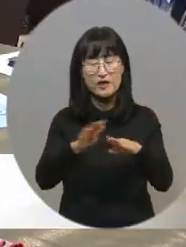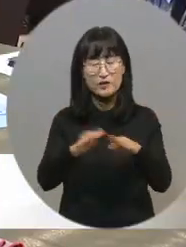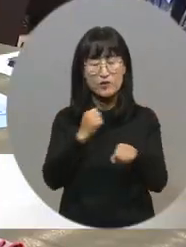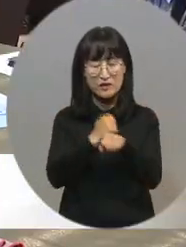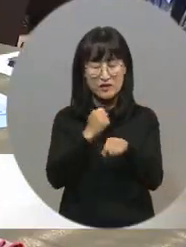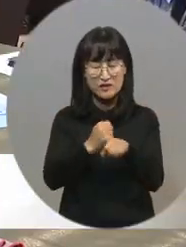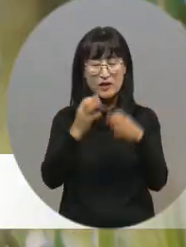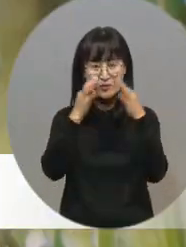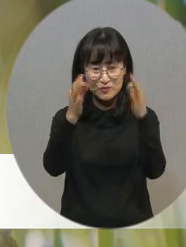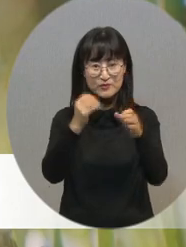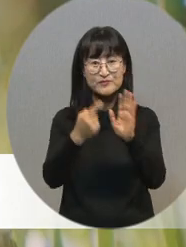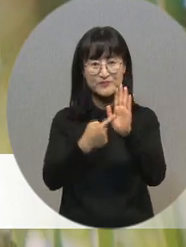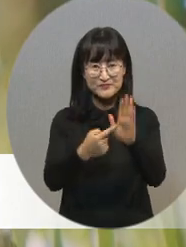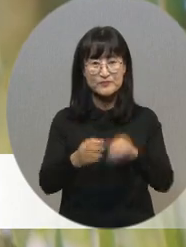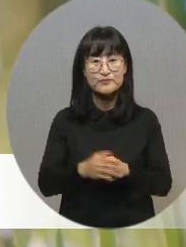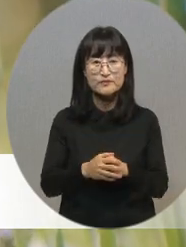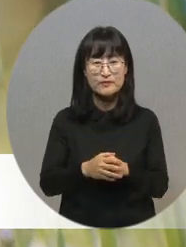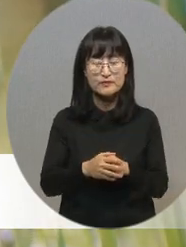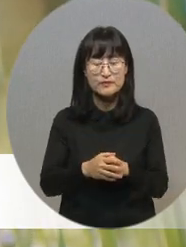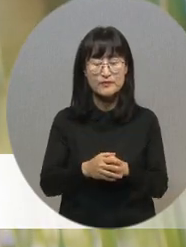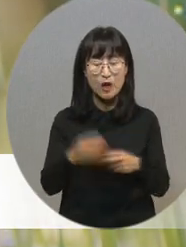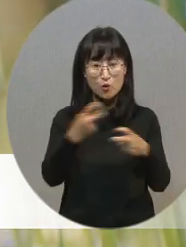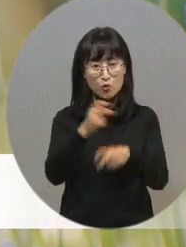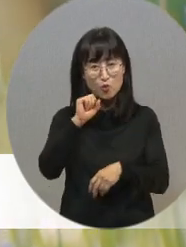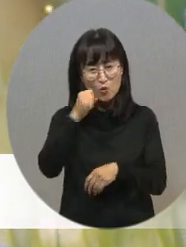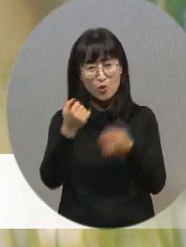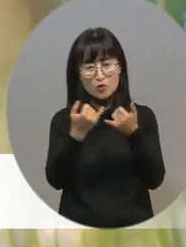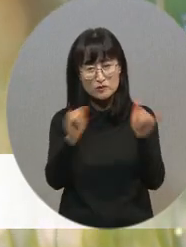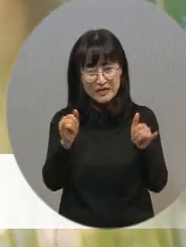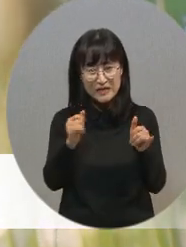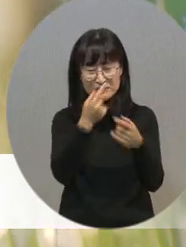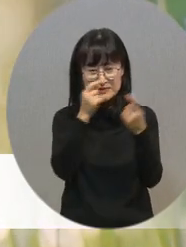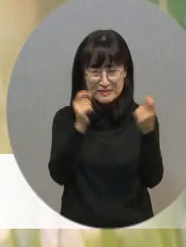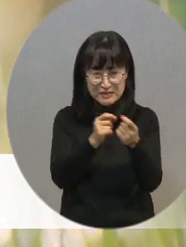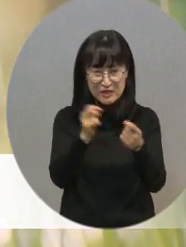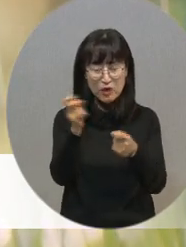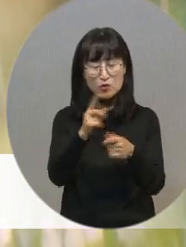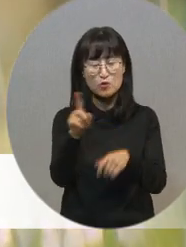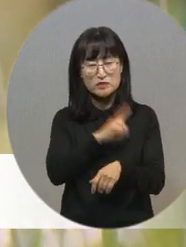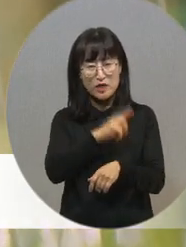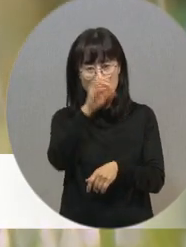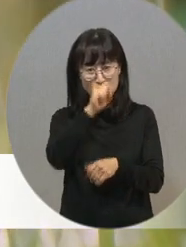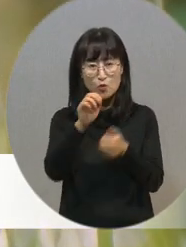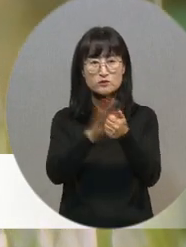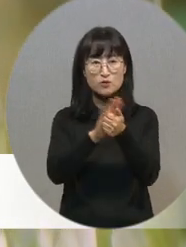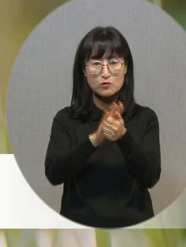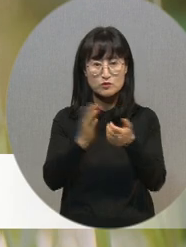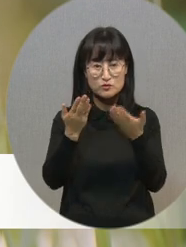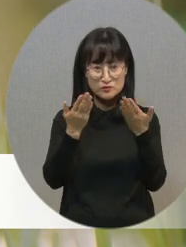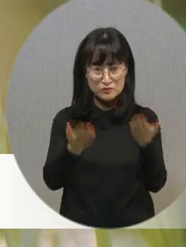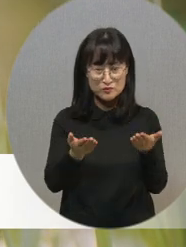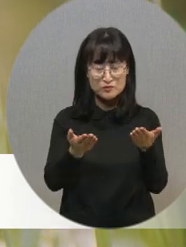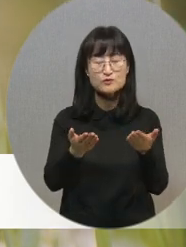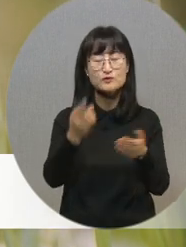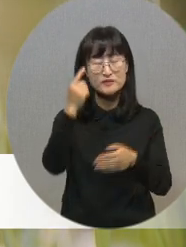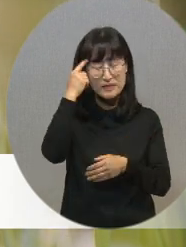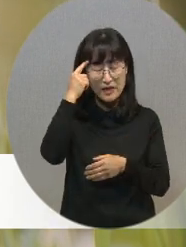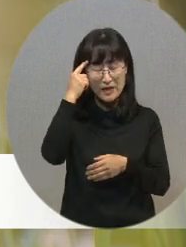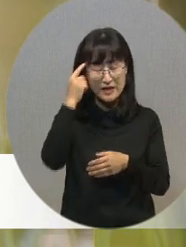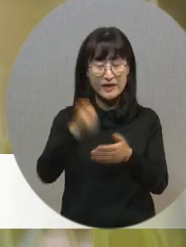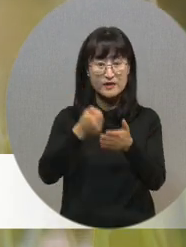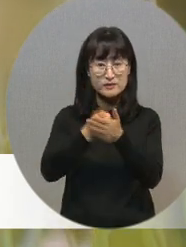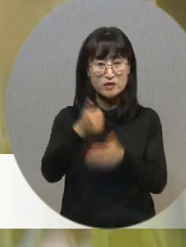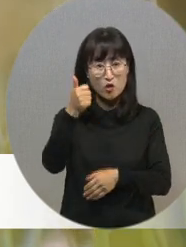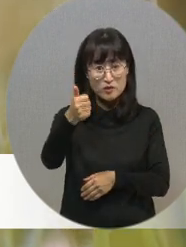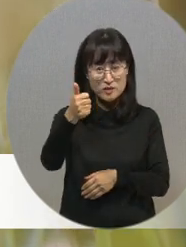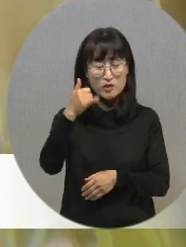다하겠다고 말했습니다. 교통약자에게 친근함과 최상의 서비스를 하겠다는 의지를 담고 있는 전남